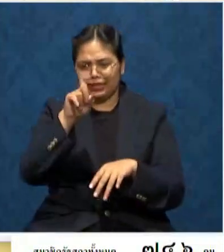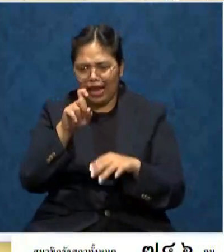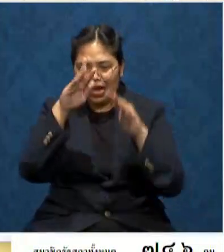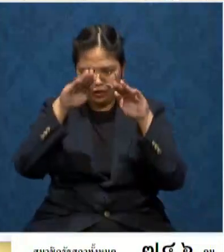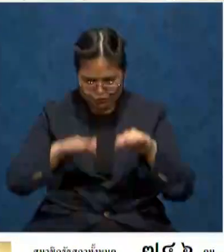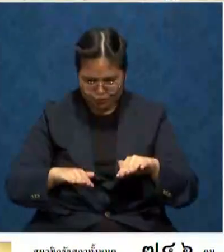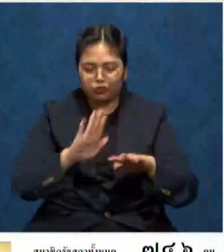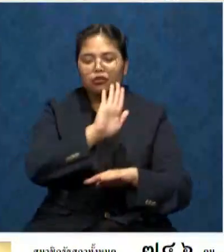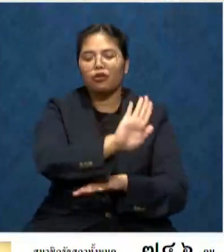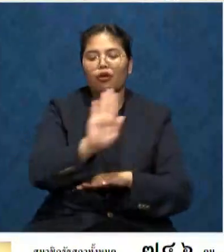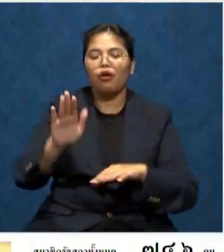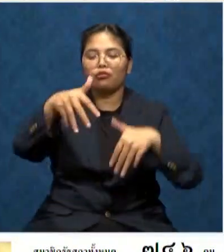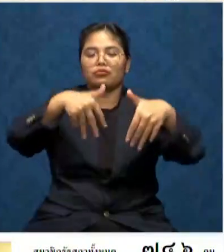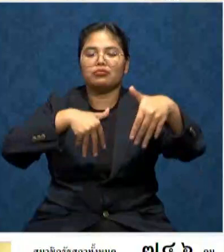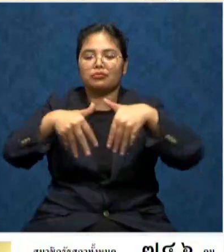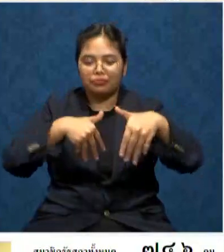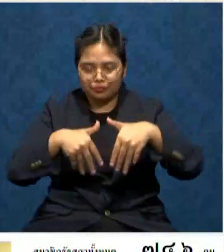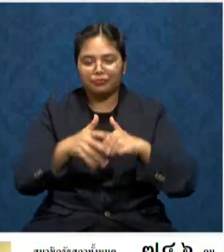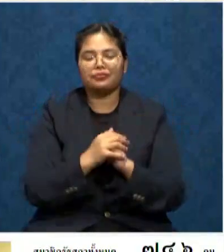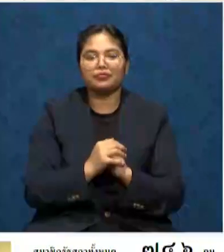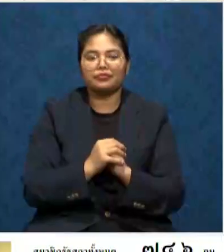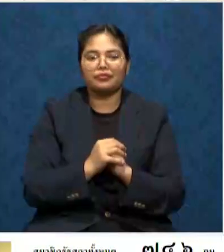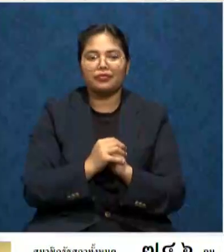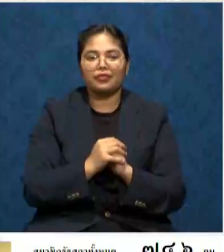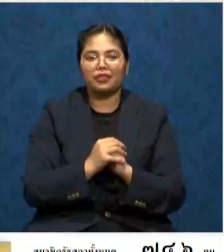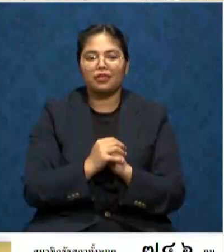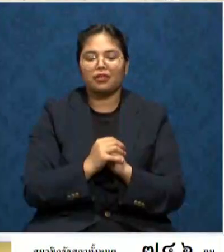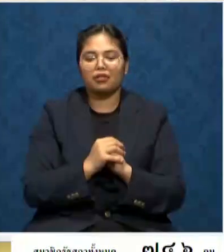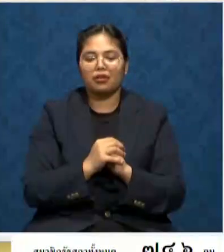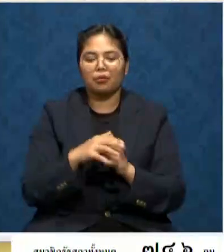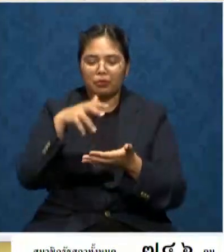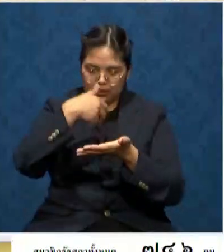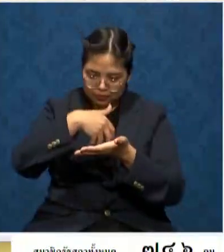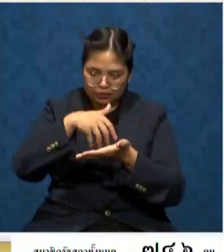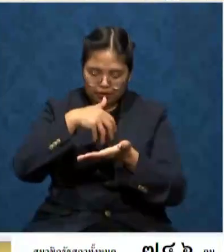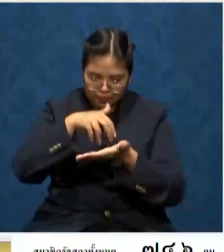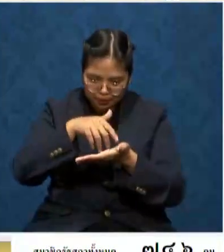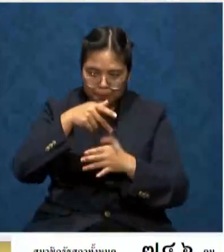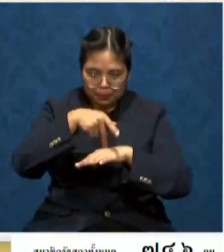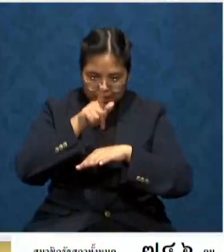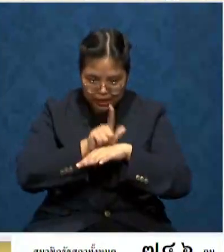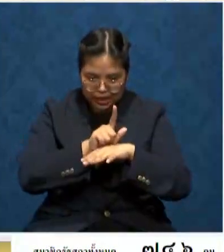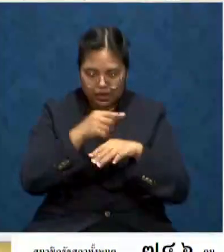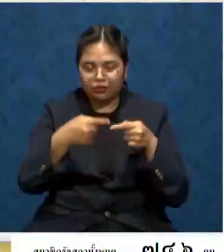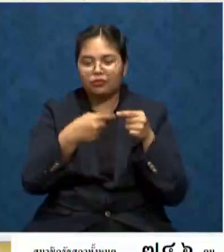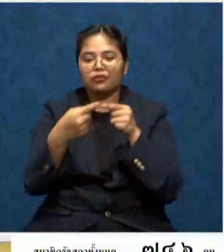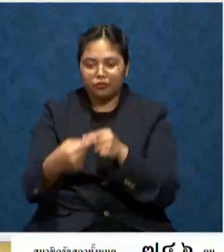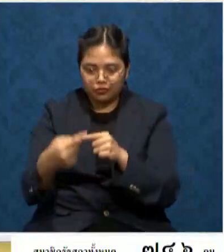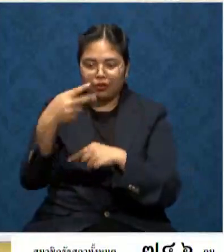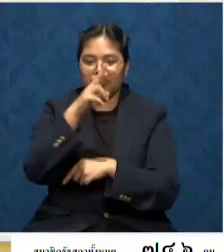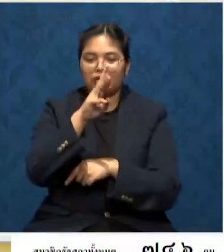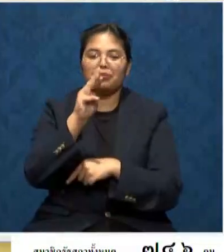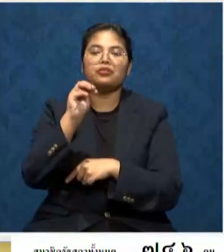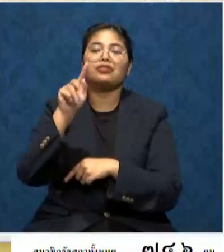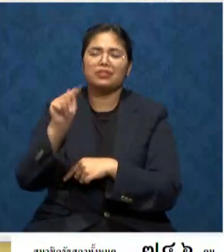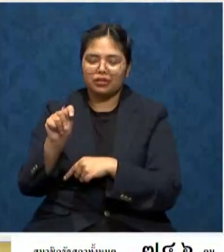ควรของพี่น้ประชาชนผมขอยากกบเรีนธรรมธานผ่านไปอย่ขน้ำตรีว่าเรื่องการดูแลพี่น้